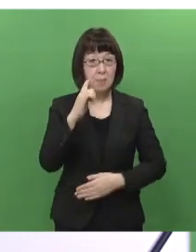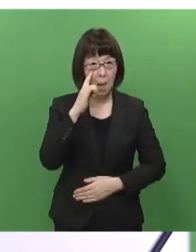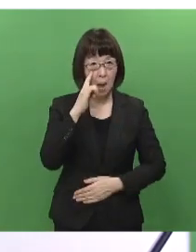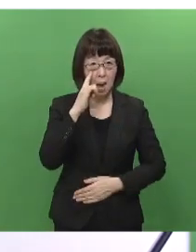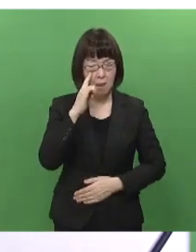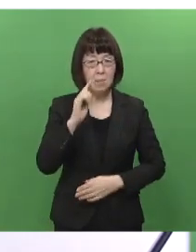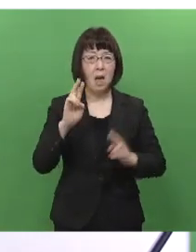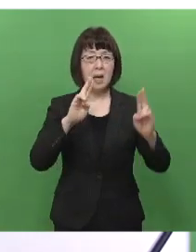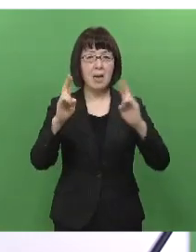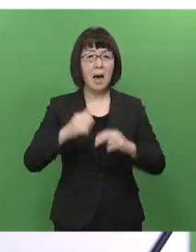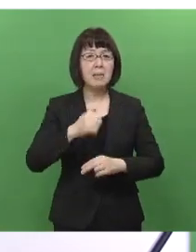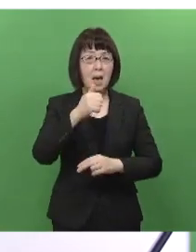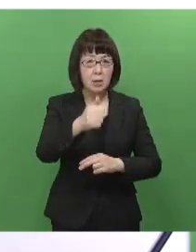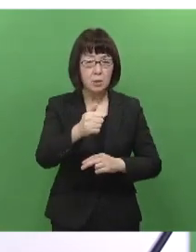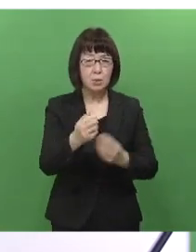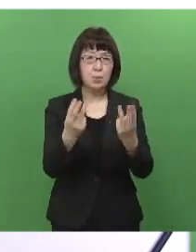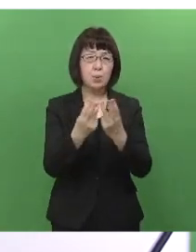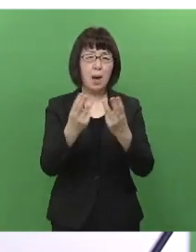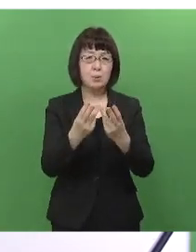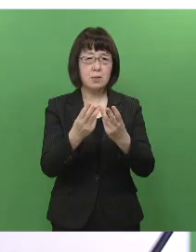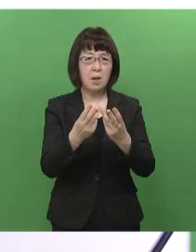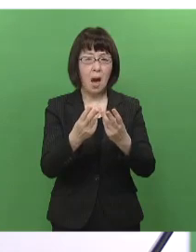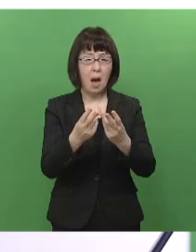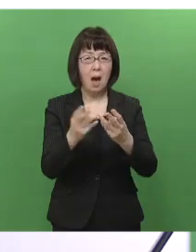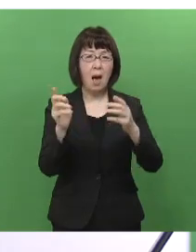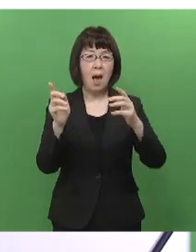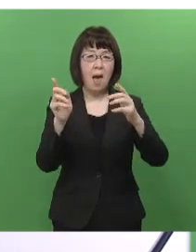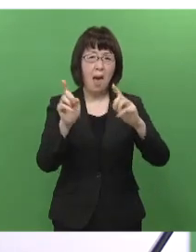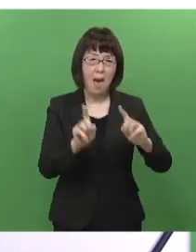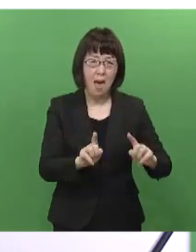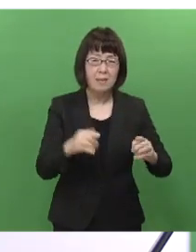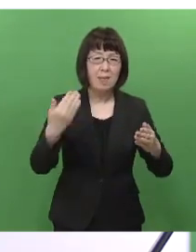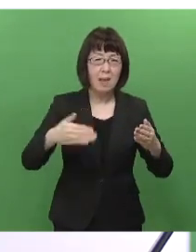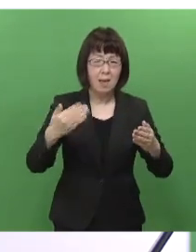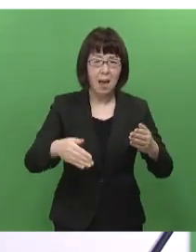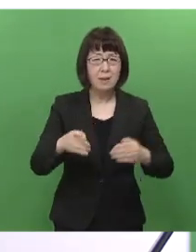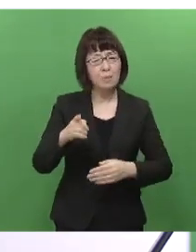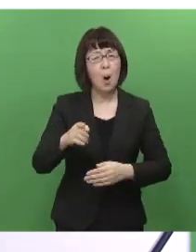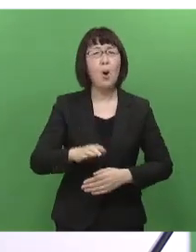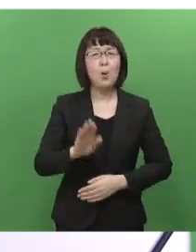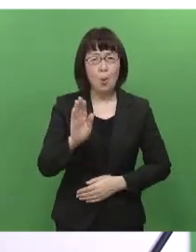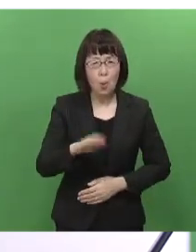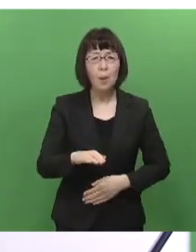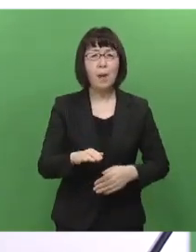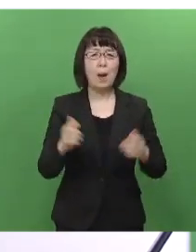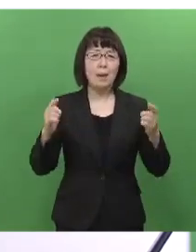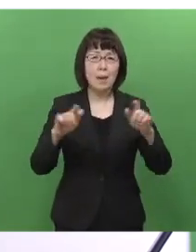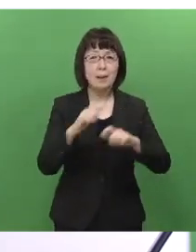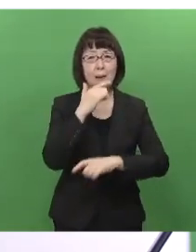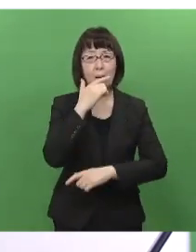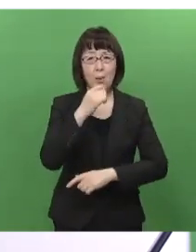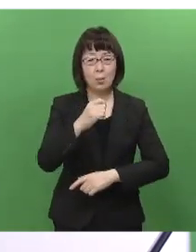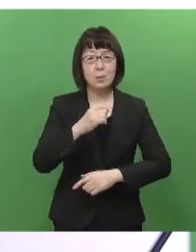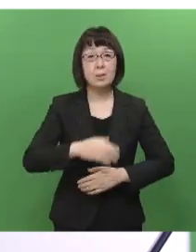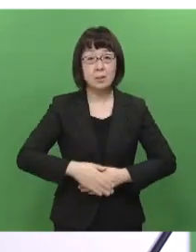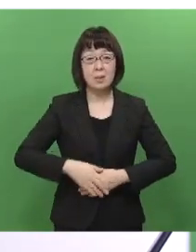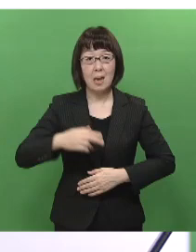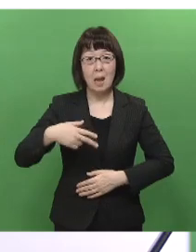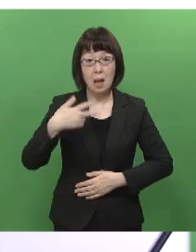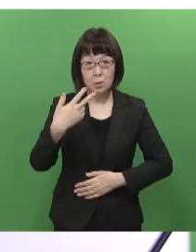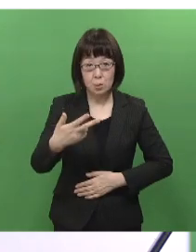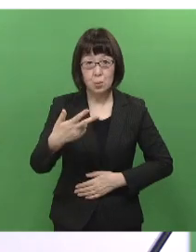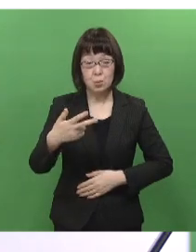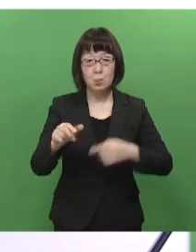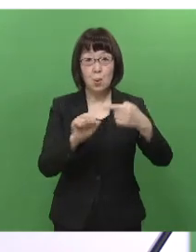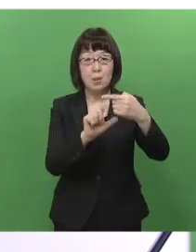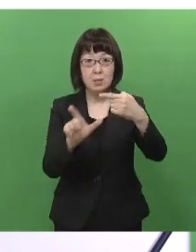よということ、これはひょっとして、これ期待してるんですけども、強く期待してるんですけれども、週明け12日